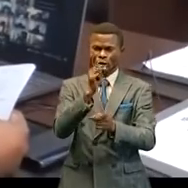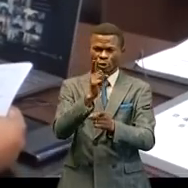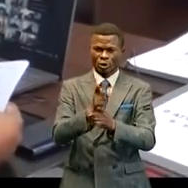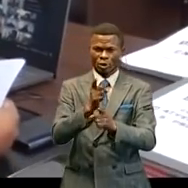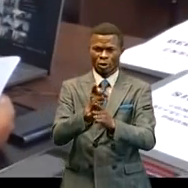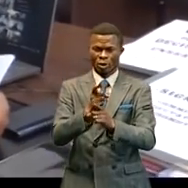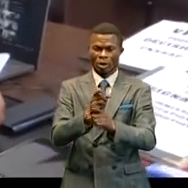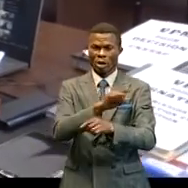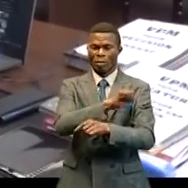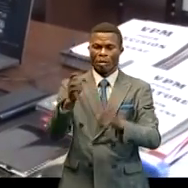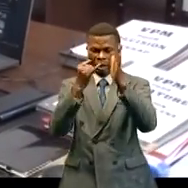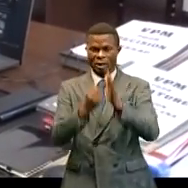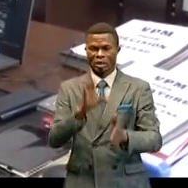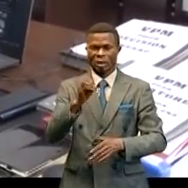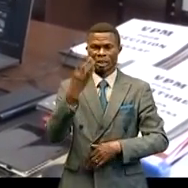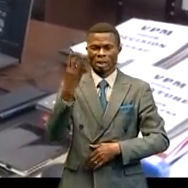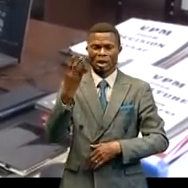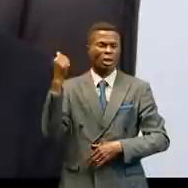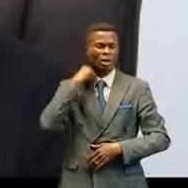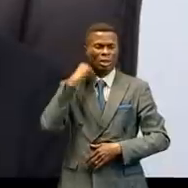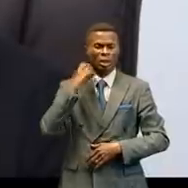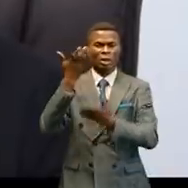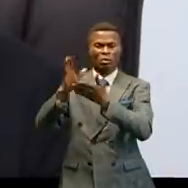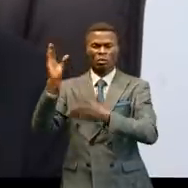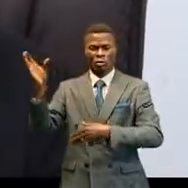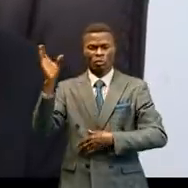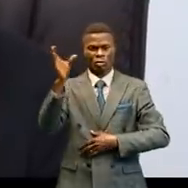de 1654 médecins,